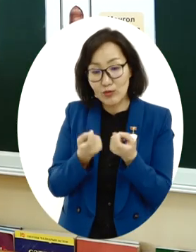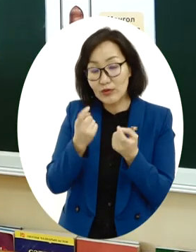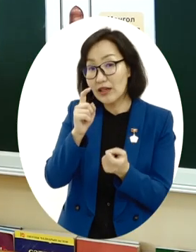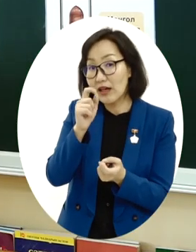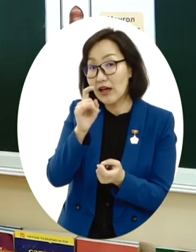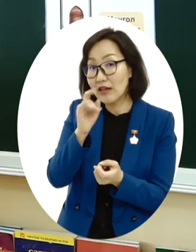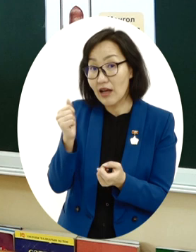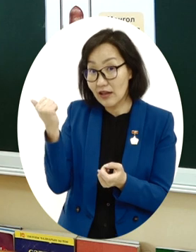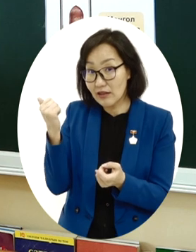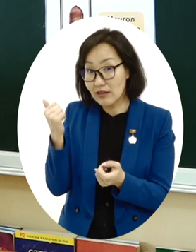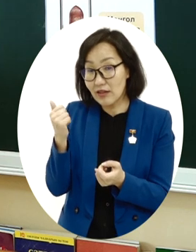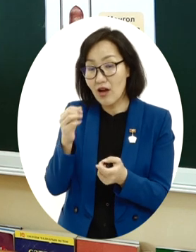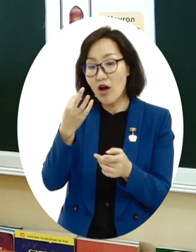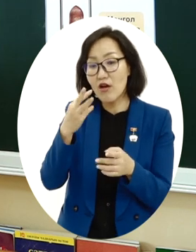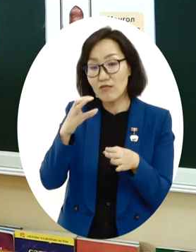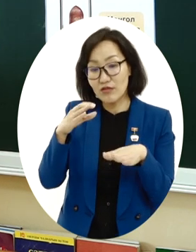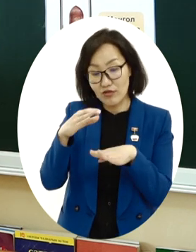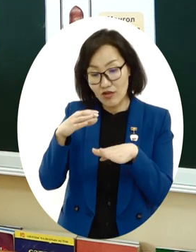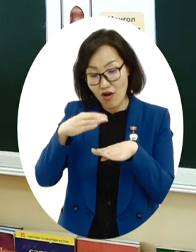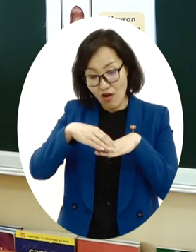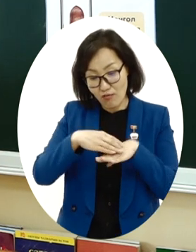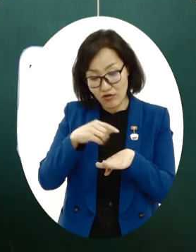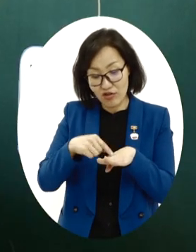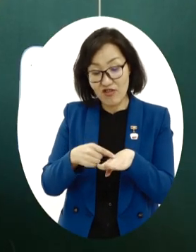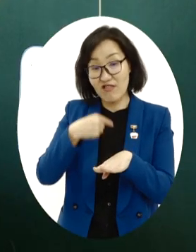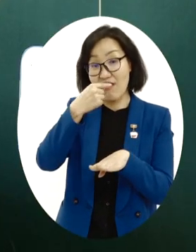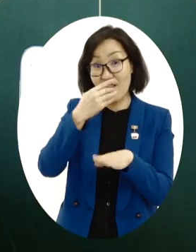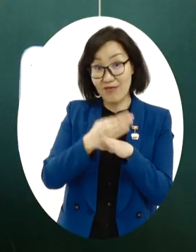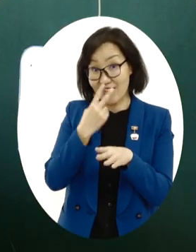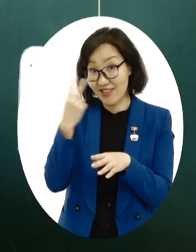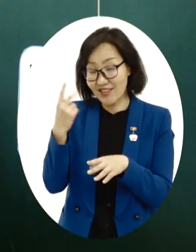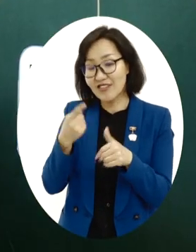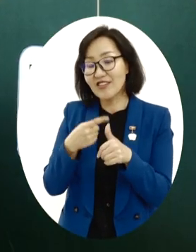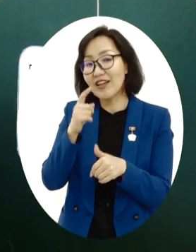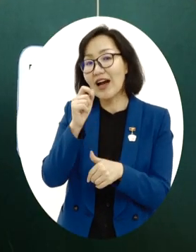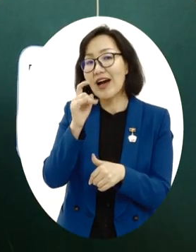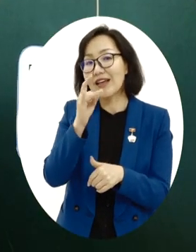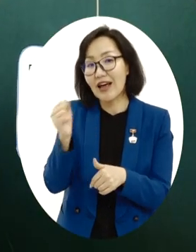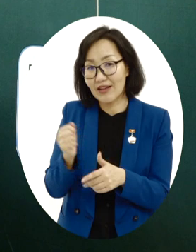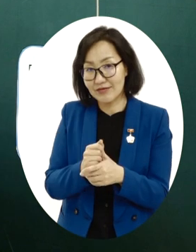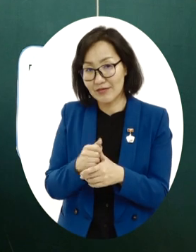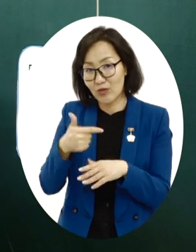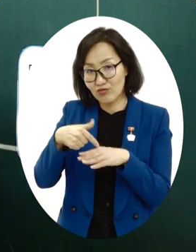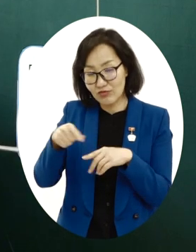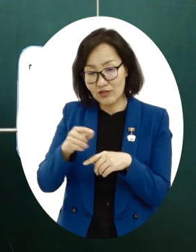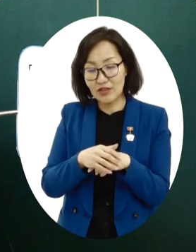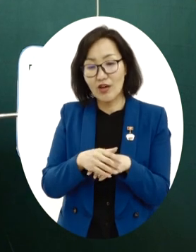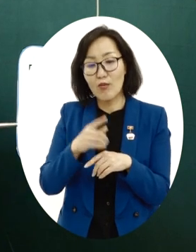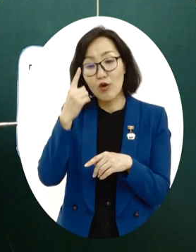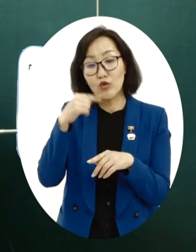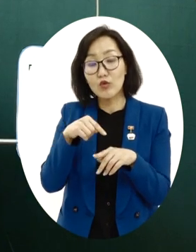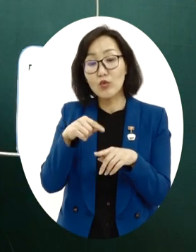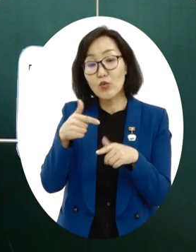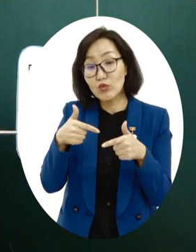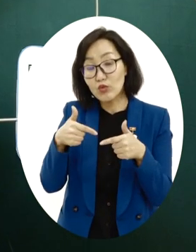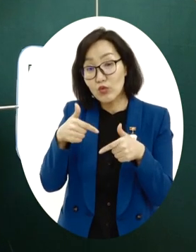хараа. Хараа гэдэг нь яг оймсны Монгол гутлын оймсны дээр өгдөг юмыг гутлын хараа гэдэг. Энэ бол Монгол гутлын